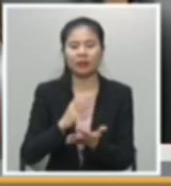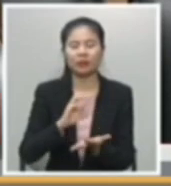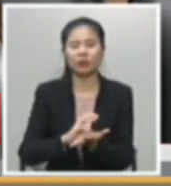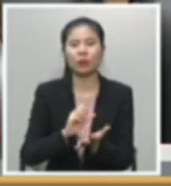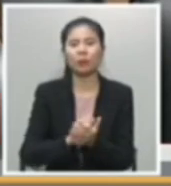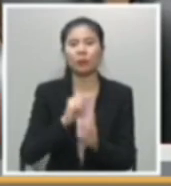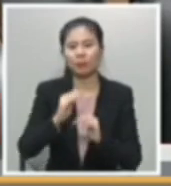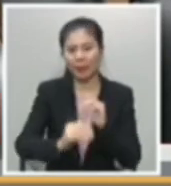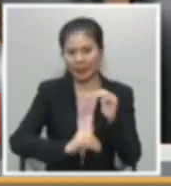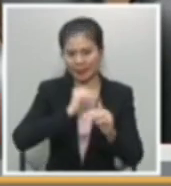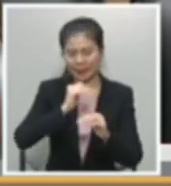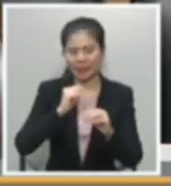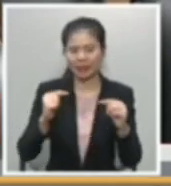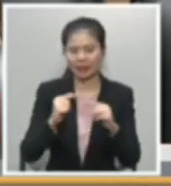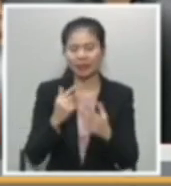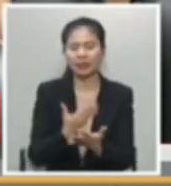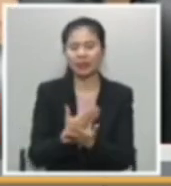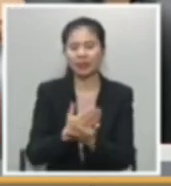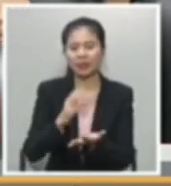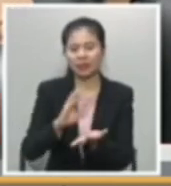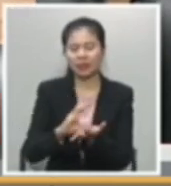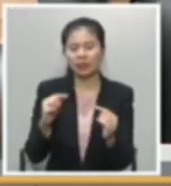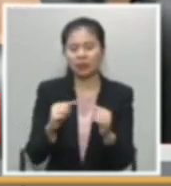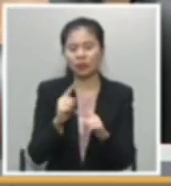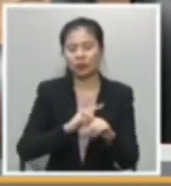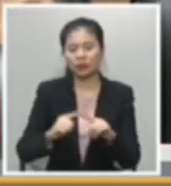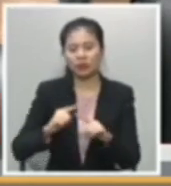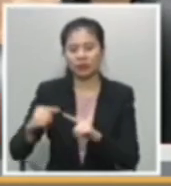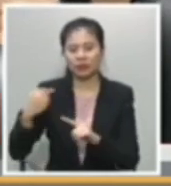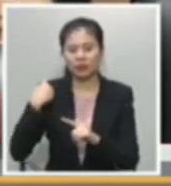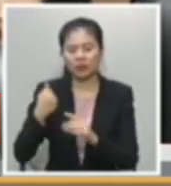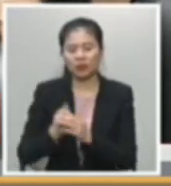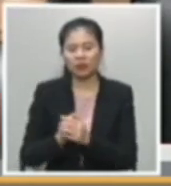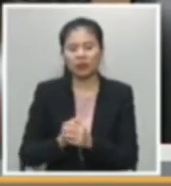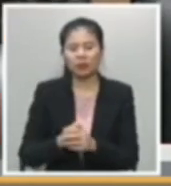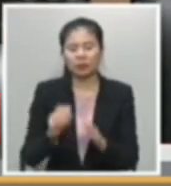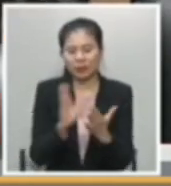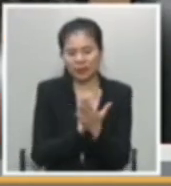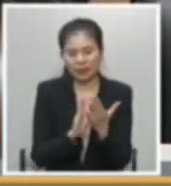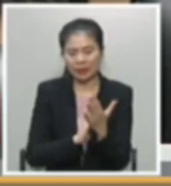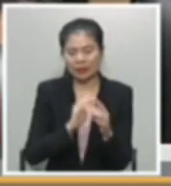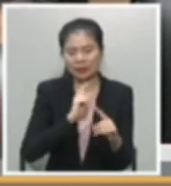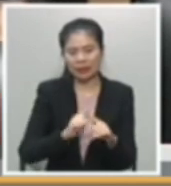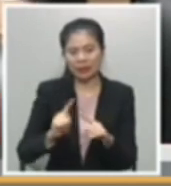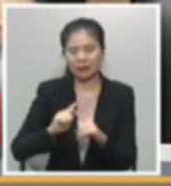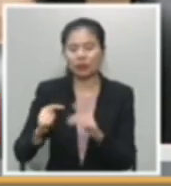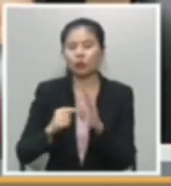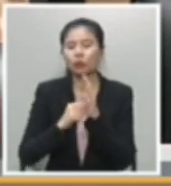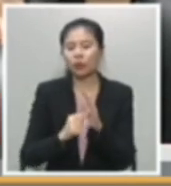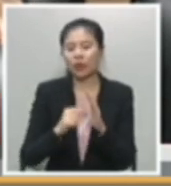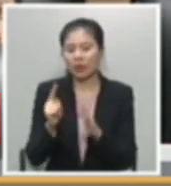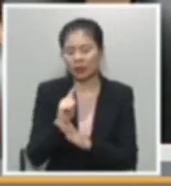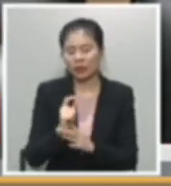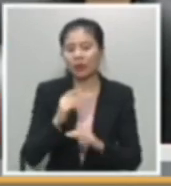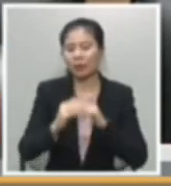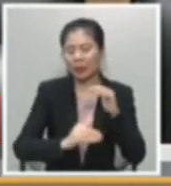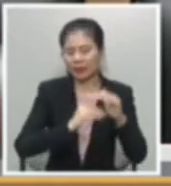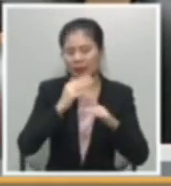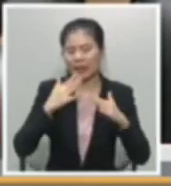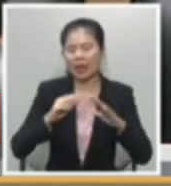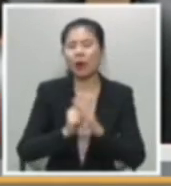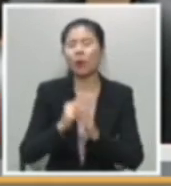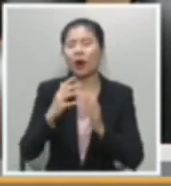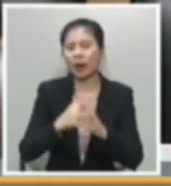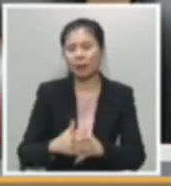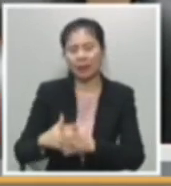เนี่ยเป็นงบที่แสดงอะไรหลายๆอย่างต้องบอกว่าในหลายๆประเทศยกตัวอย่างประเทศที่พัฒนาแล้วไม่ว่าจะเป็นอเมริกา